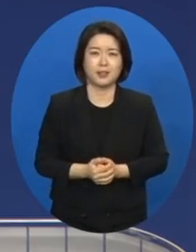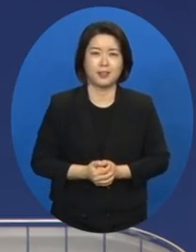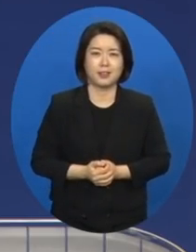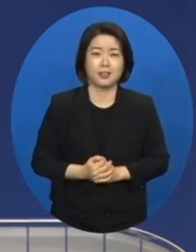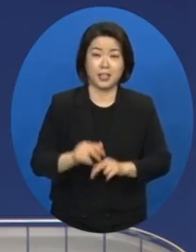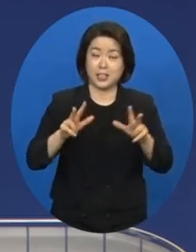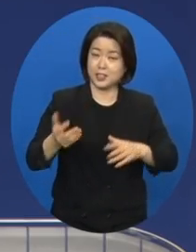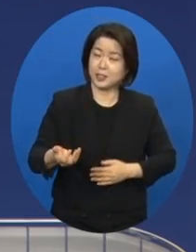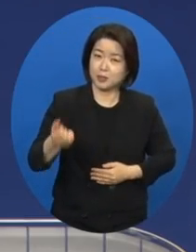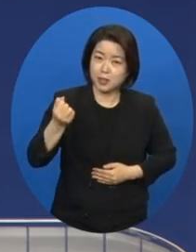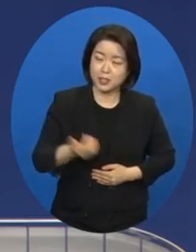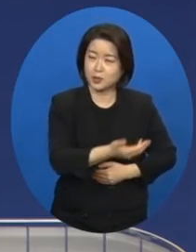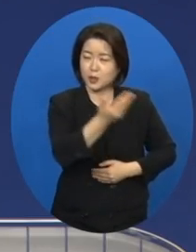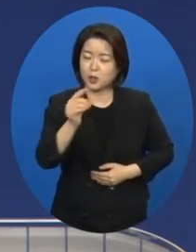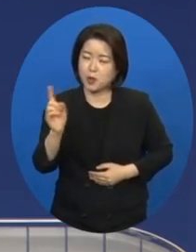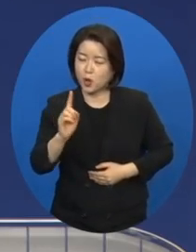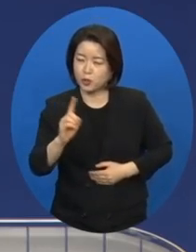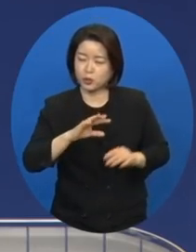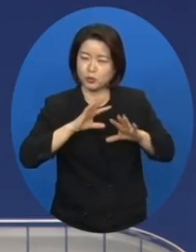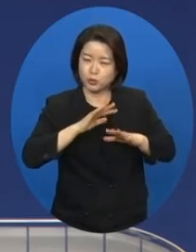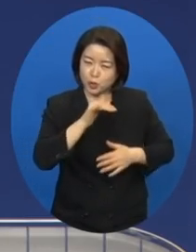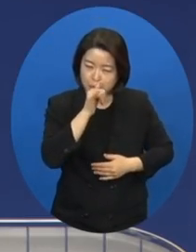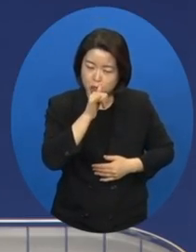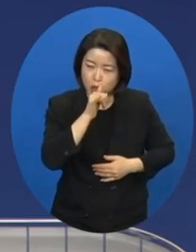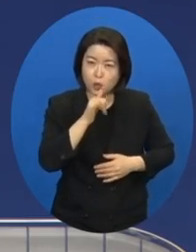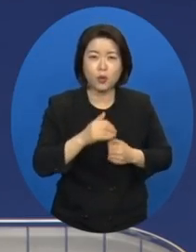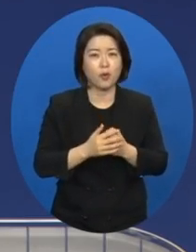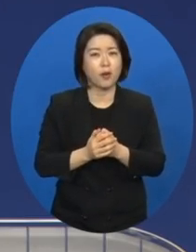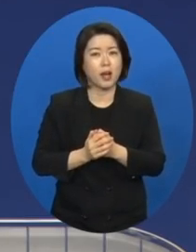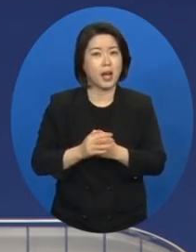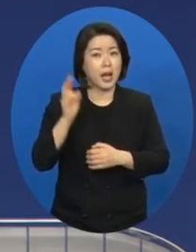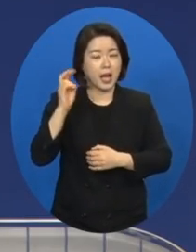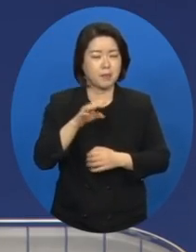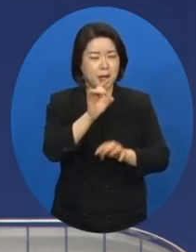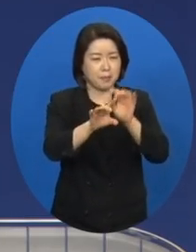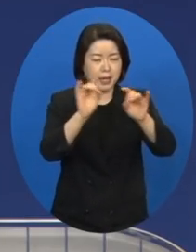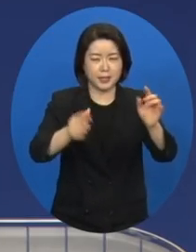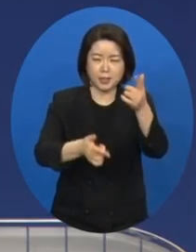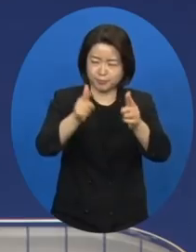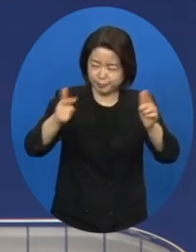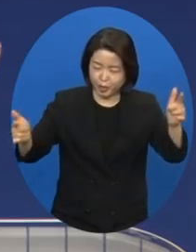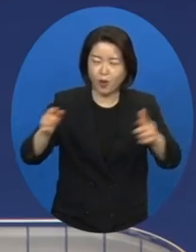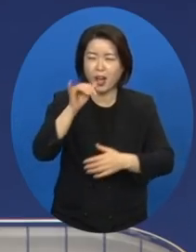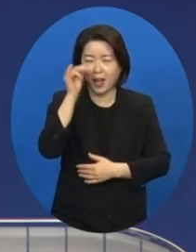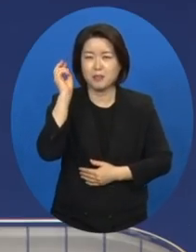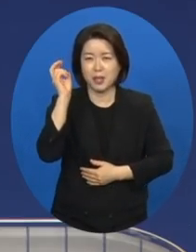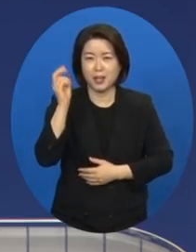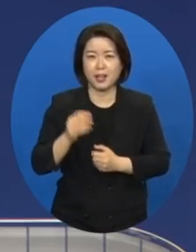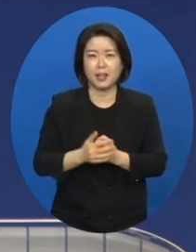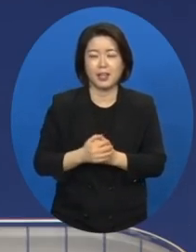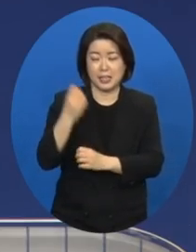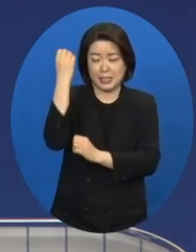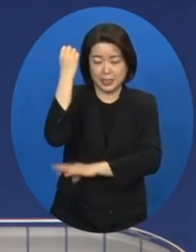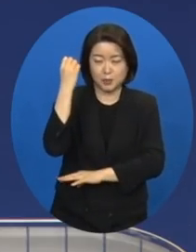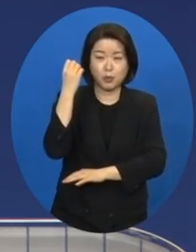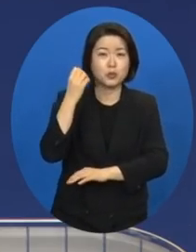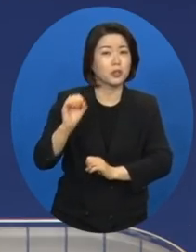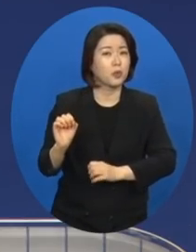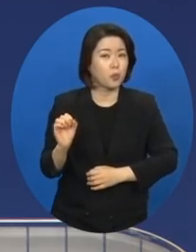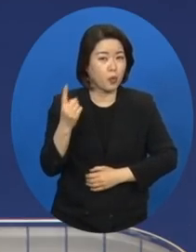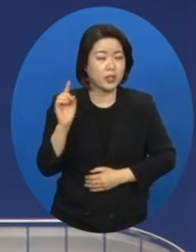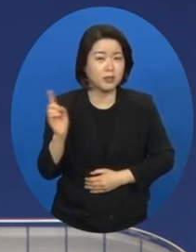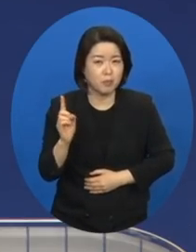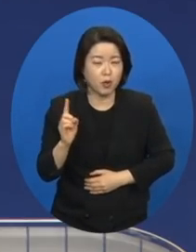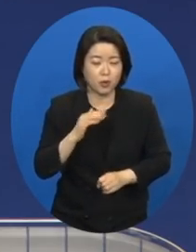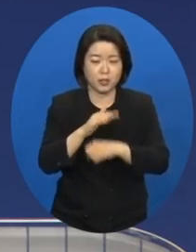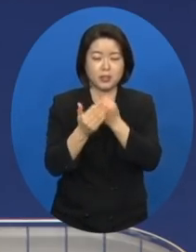지금 가지고 있는 여러분들이 어떤 두려움이 있으신지 아마 각자 다 다르실 거겠지만 어쩌면 근본적인 원인은 성경은